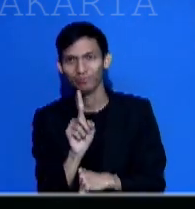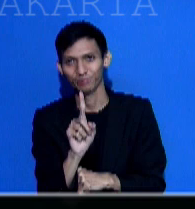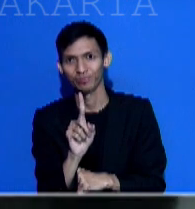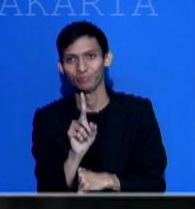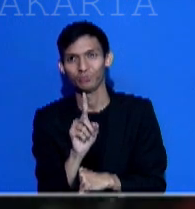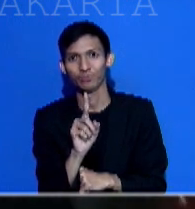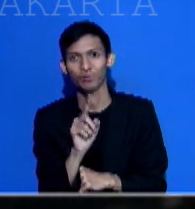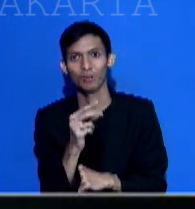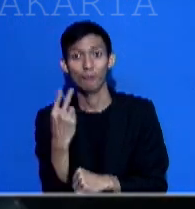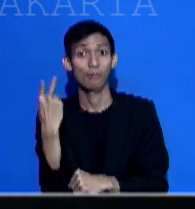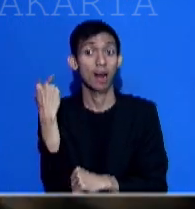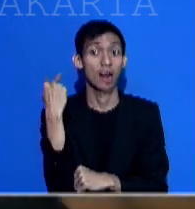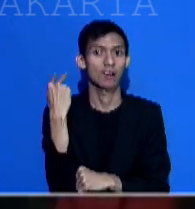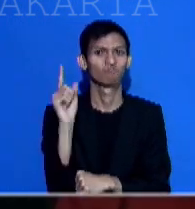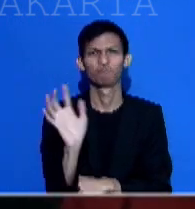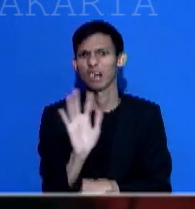ya.